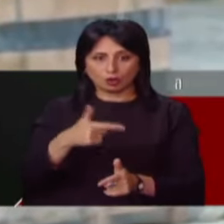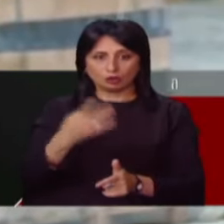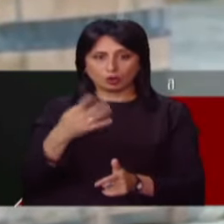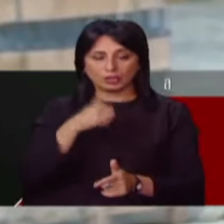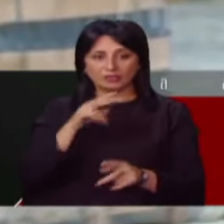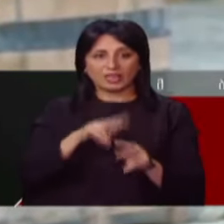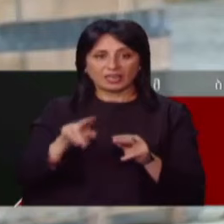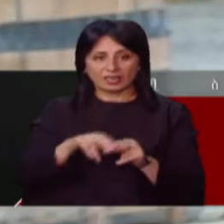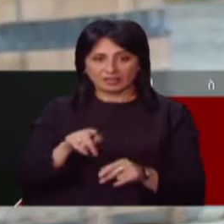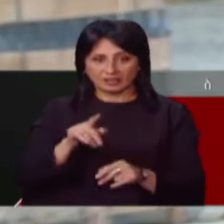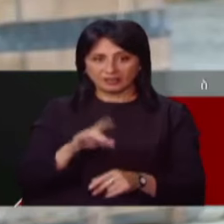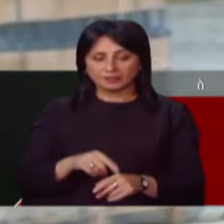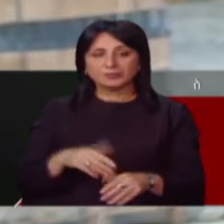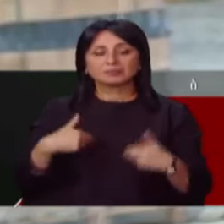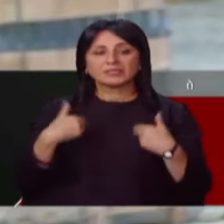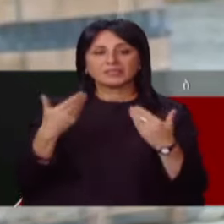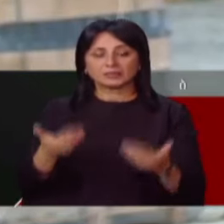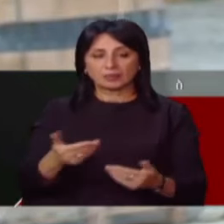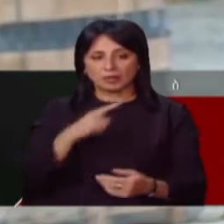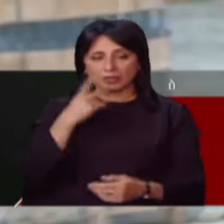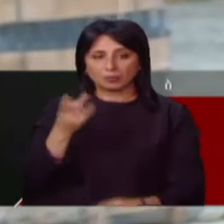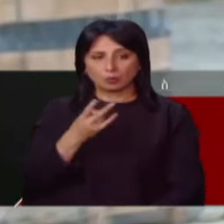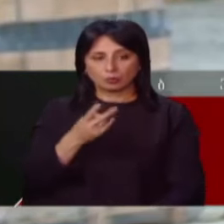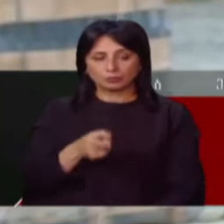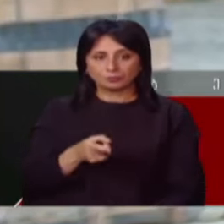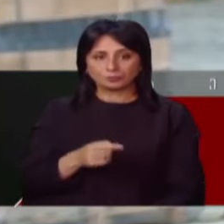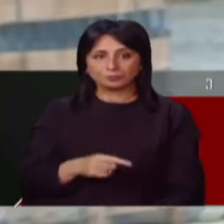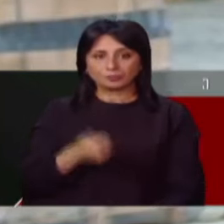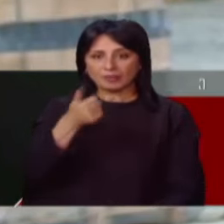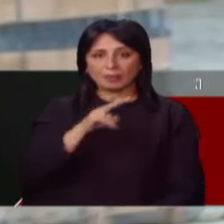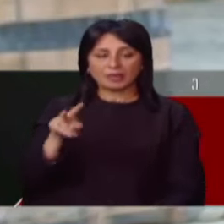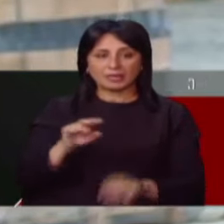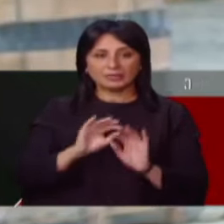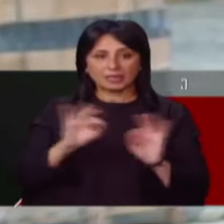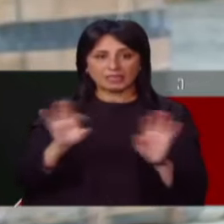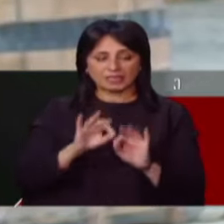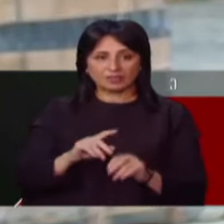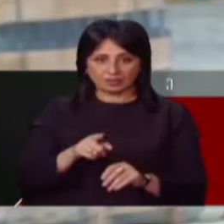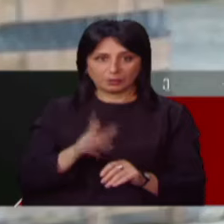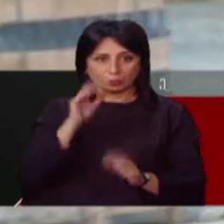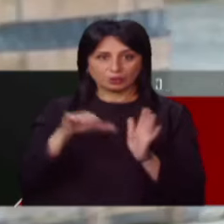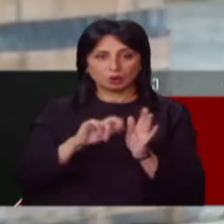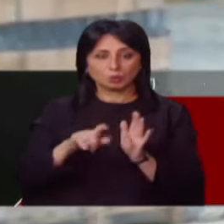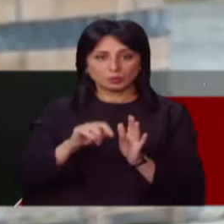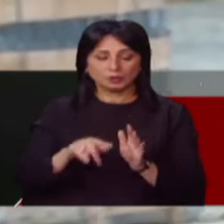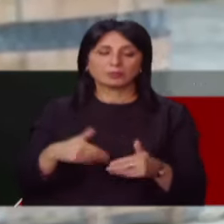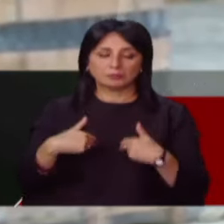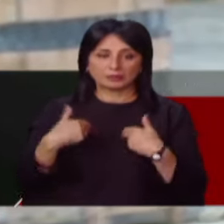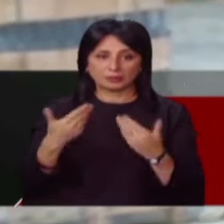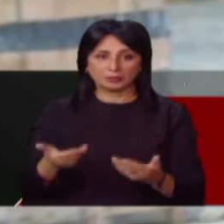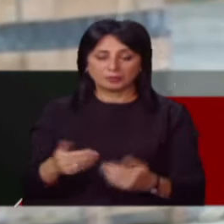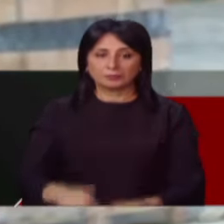წლისთვის. მისასალმებელია რა თქმა უნდა პრემიერის განცხადება, რომ წელსაც რთველი